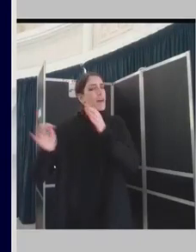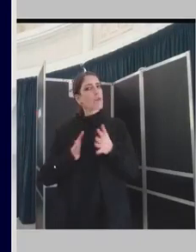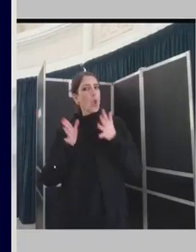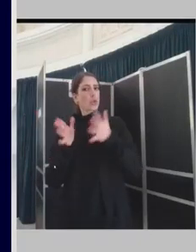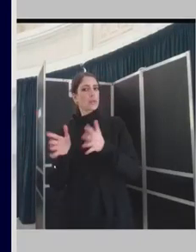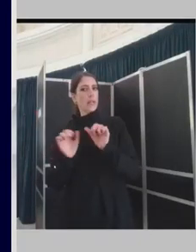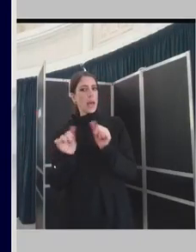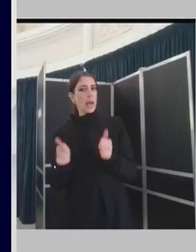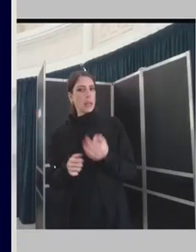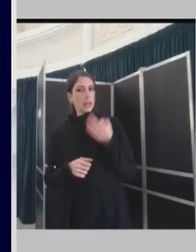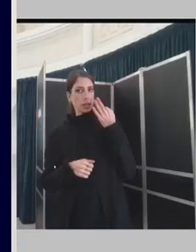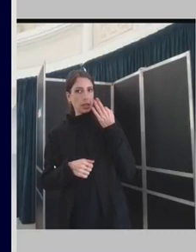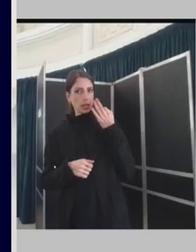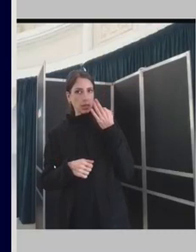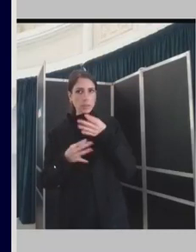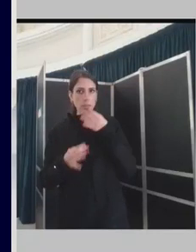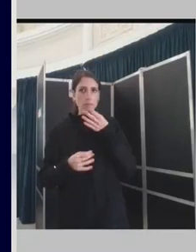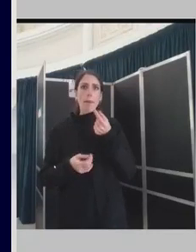sensibilizzare